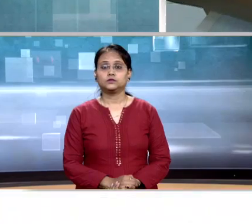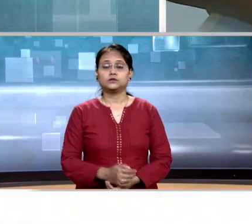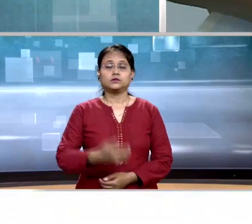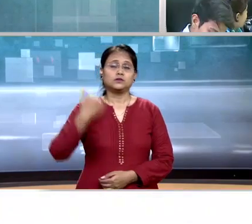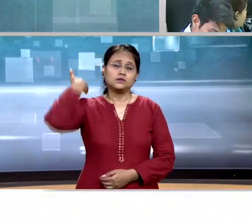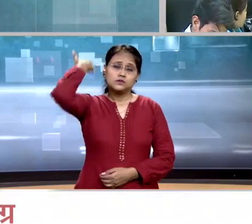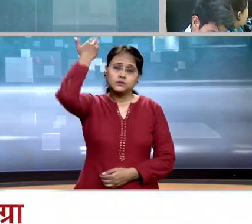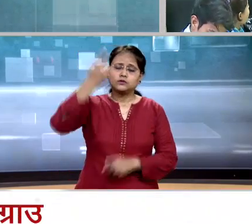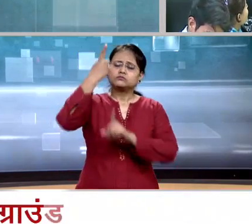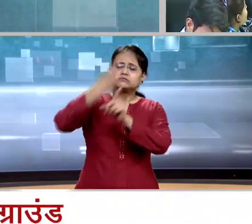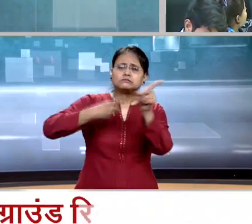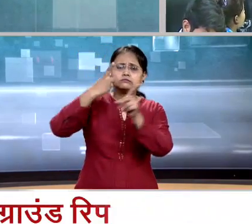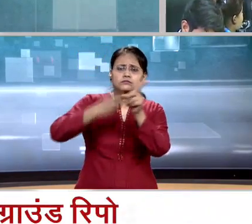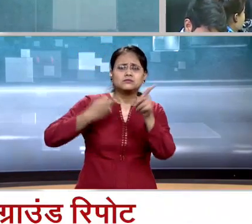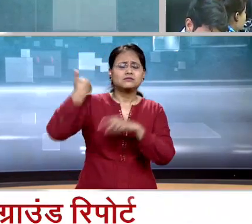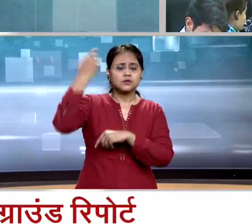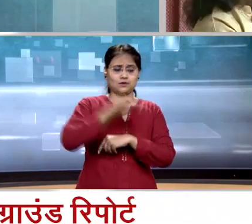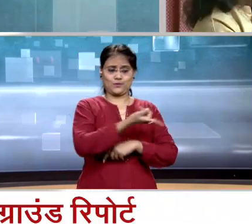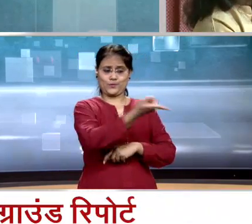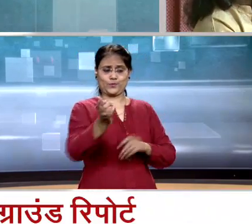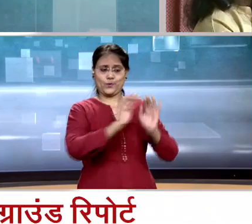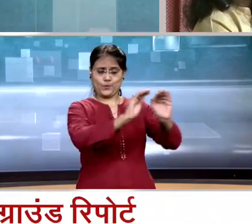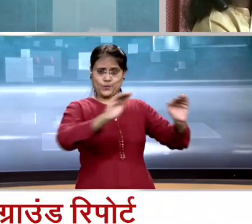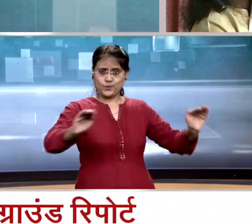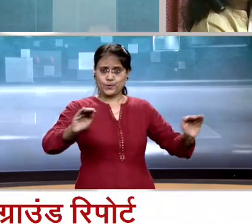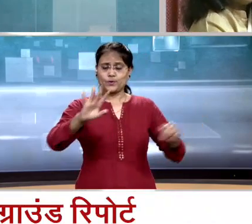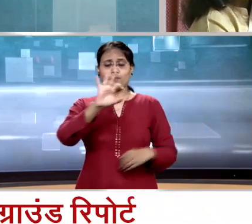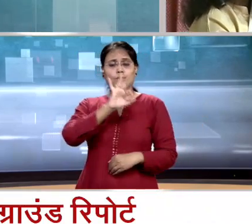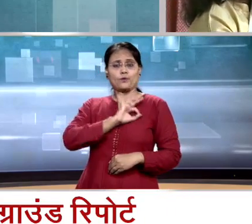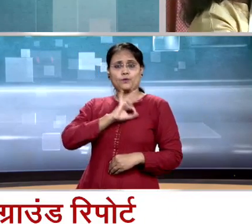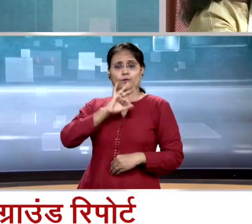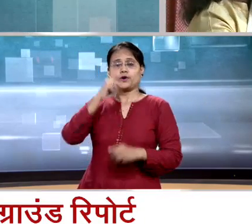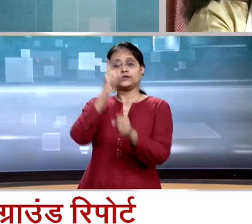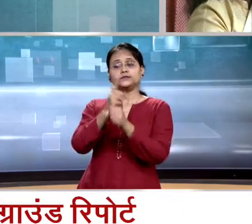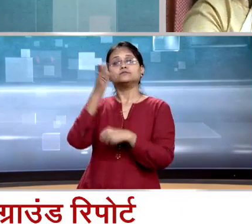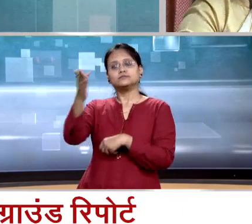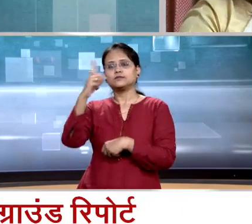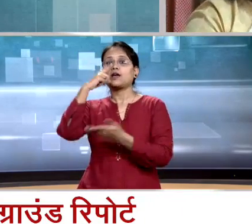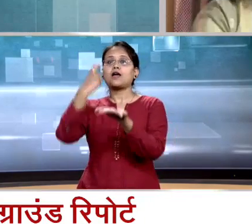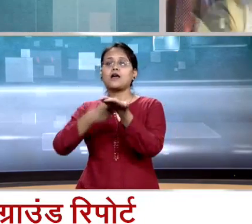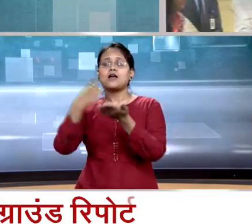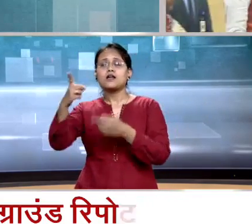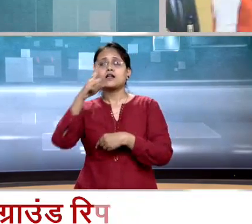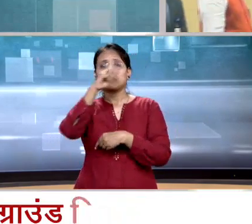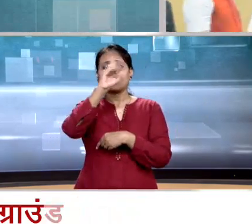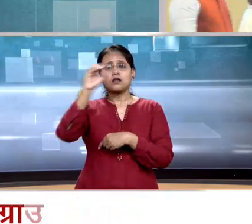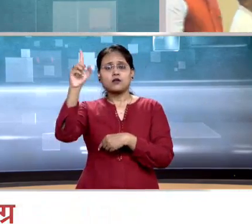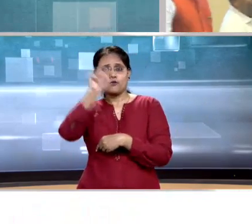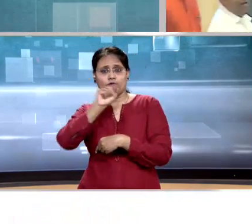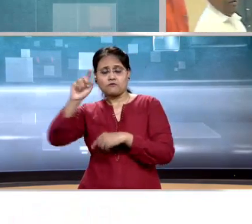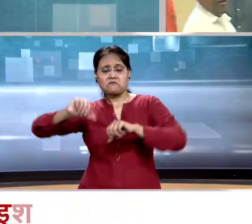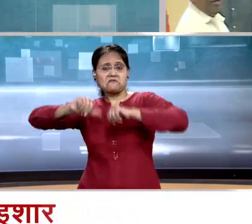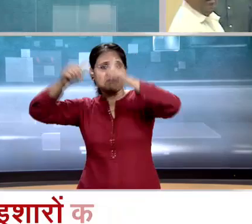पिछले करीब 1 दशक से इन बच्चों की सबसे पसंदीदा टीचर भी हैं। रिंकू को 100% रिजल्ट देने के